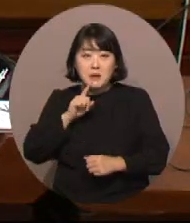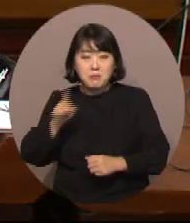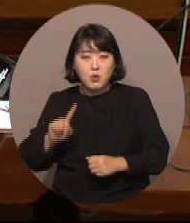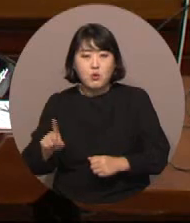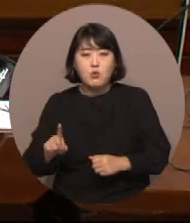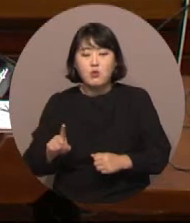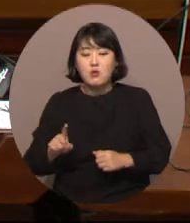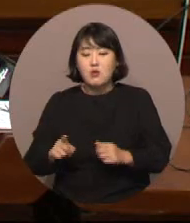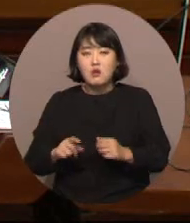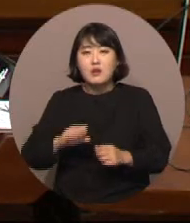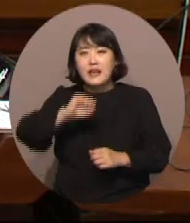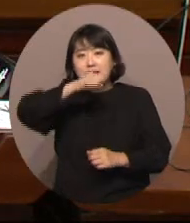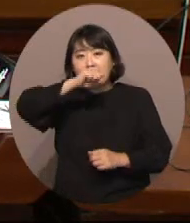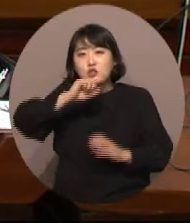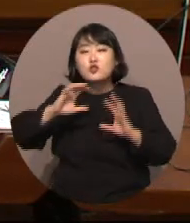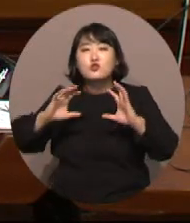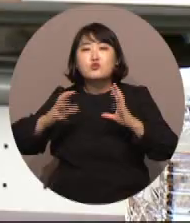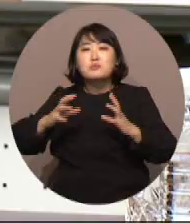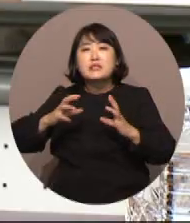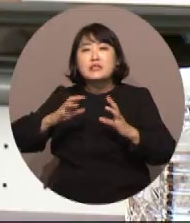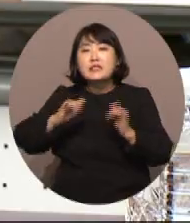시민단체로 흘러들어갔다며 포문을 열었고